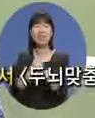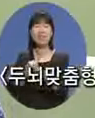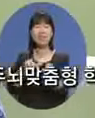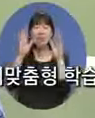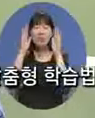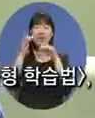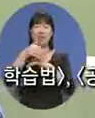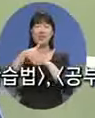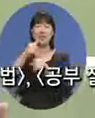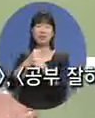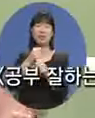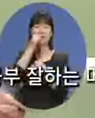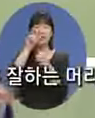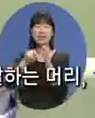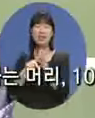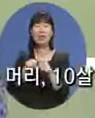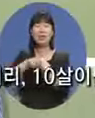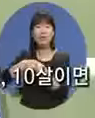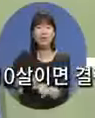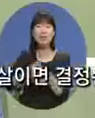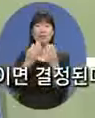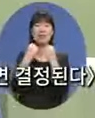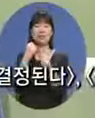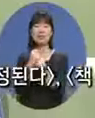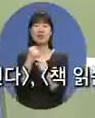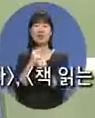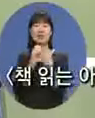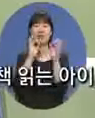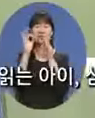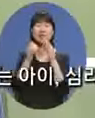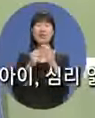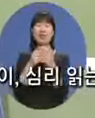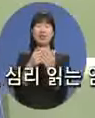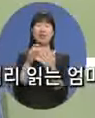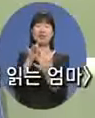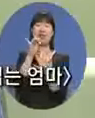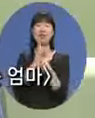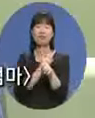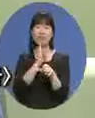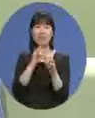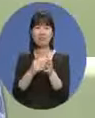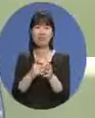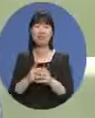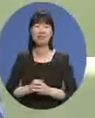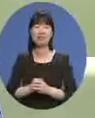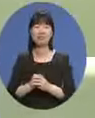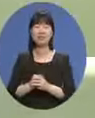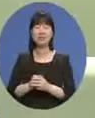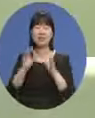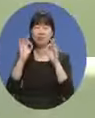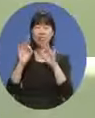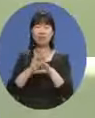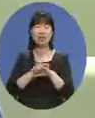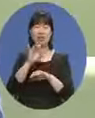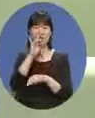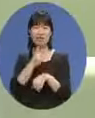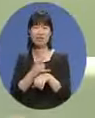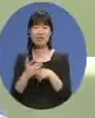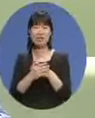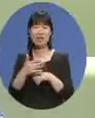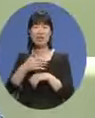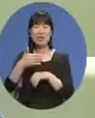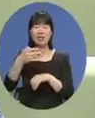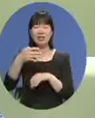시간 공부할 계획을 짤 때 무리하게 많이 짜는 실수를 정해요. 많이 저지르거든요. 네. 그리고 해보면 안 되죠. 그러니까